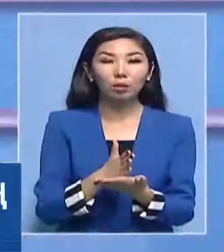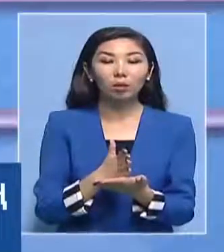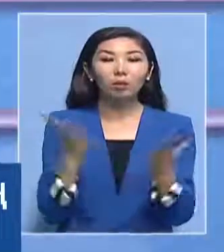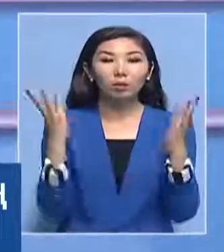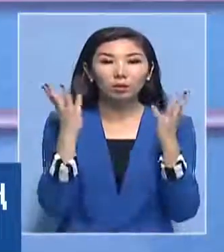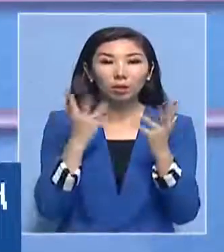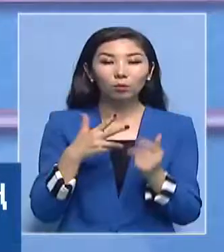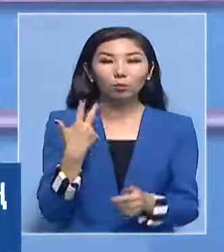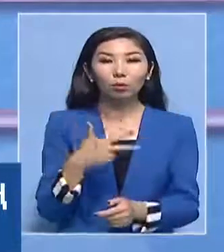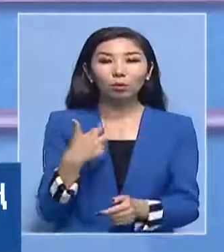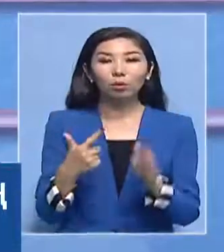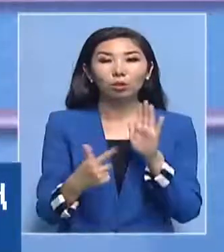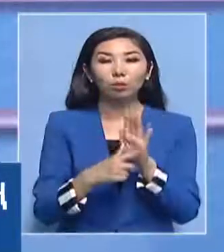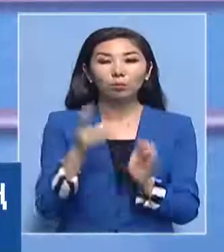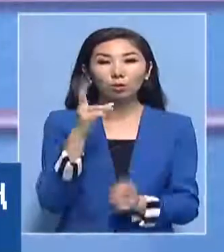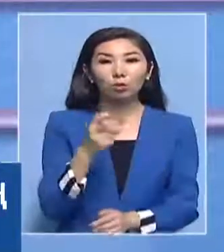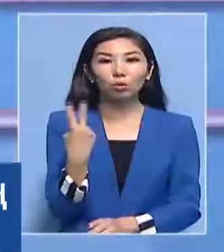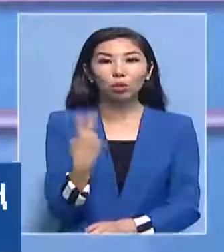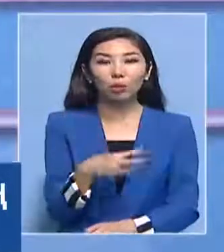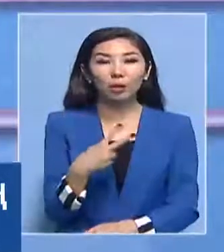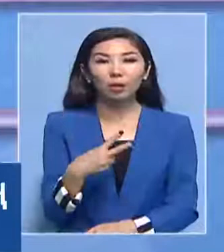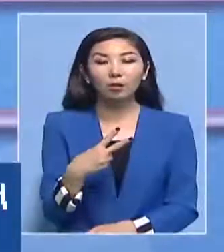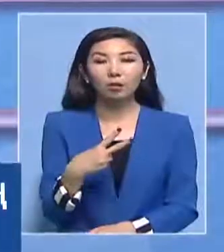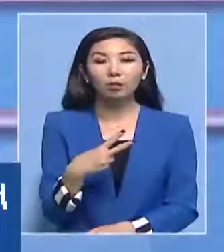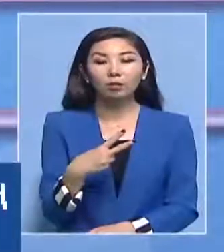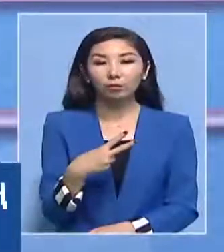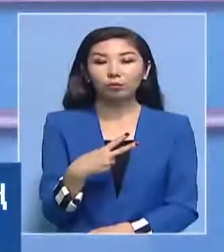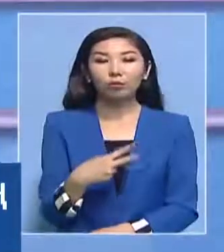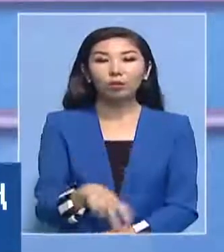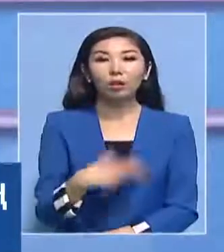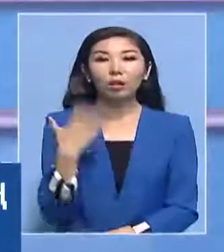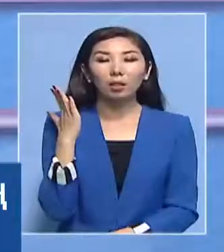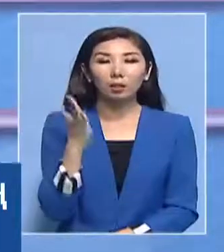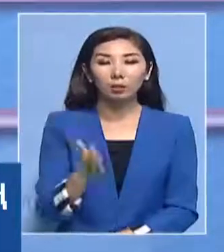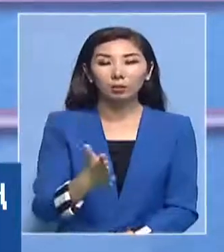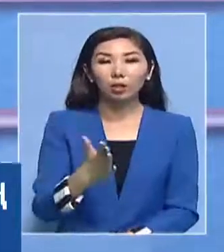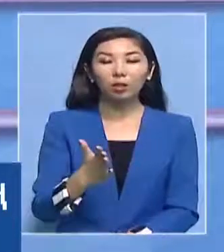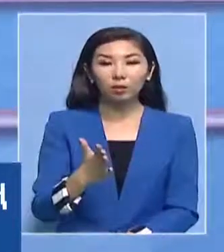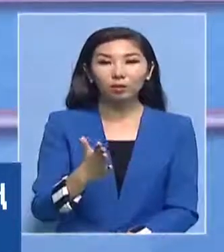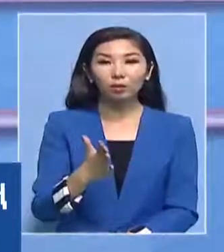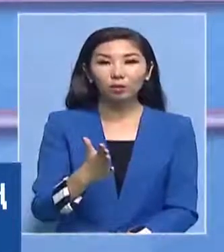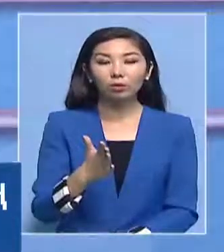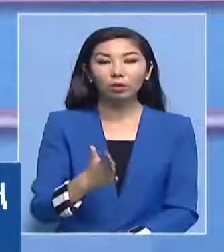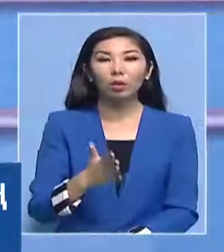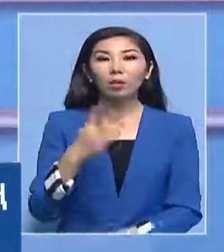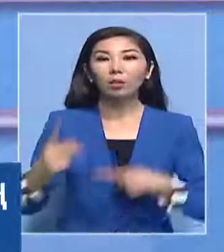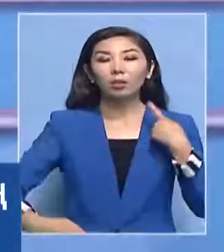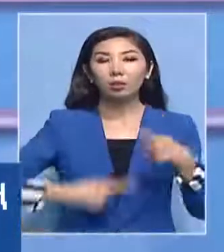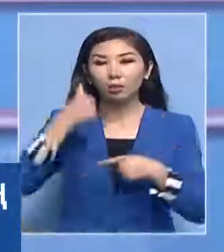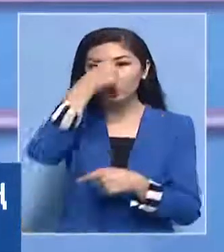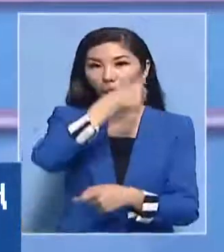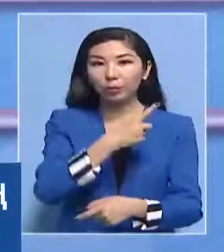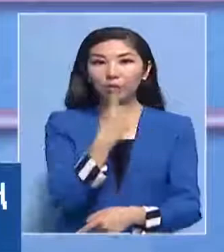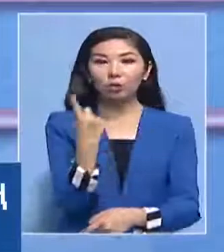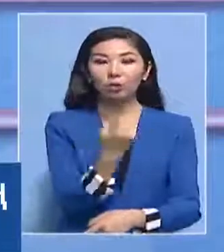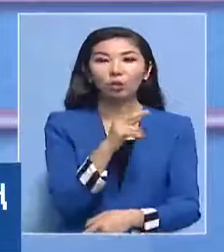саны 37320. Енді алдымыздағы осы ағымдағы жылдың 1